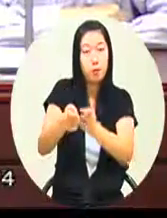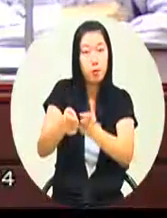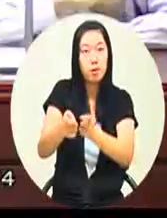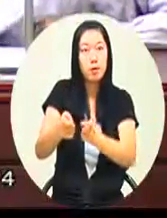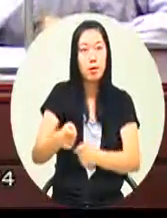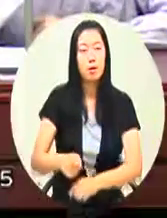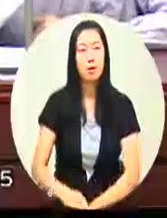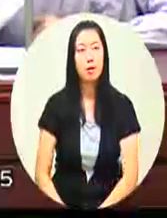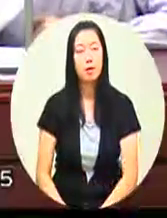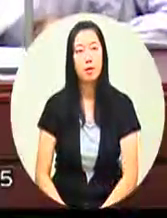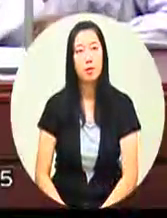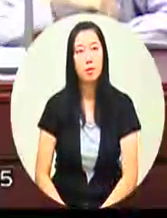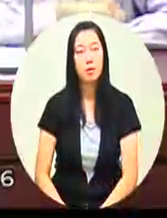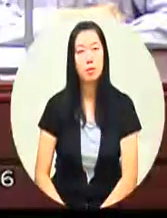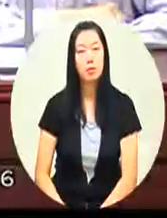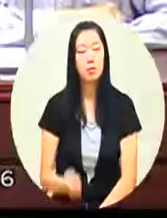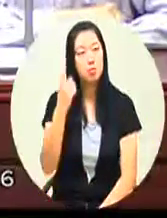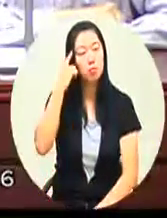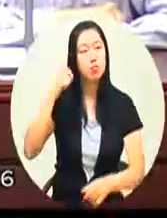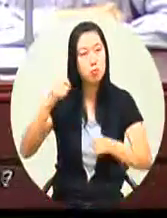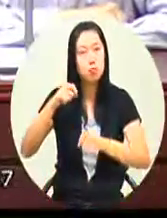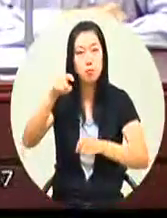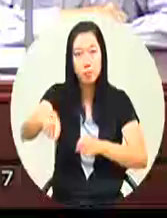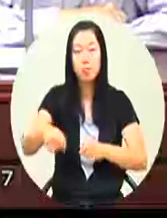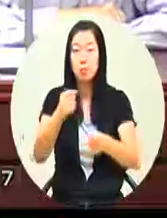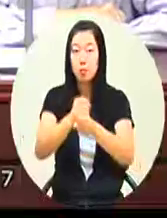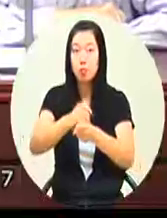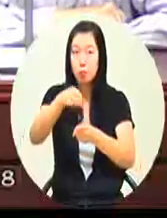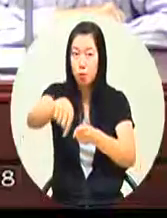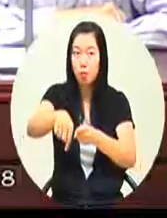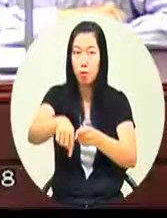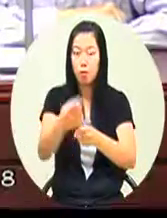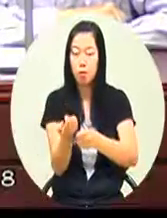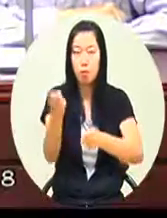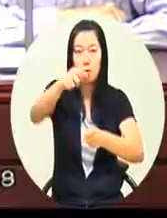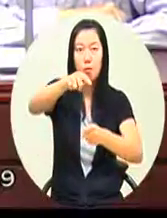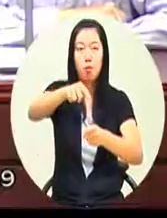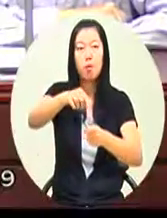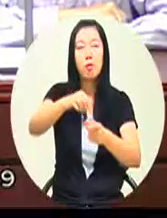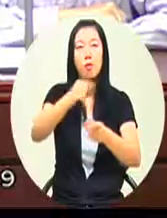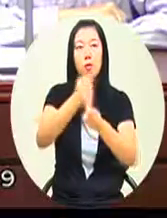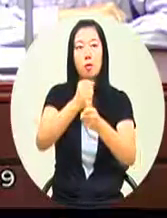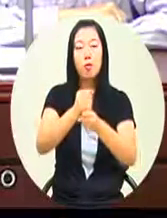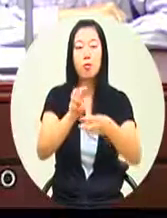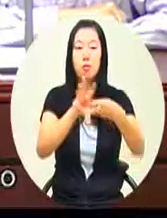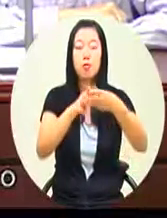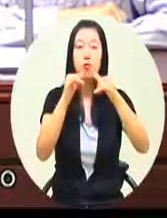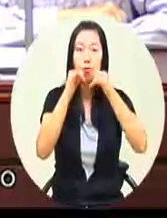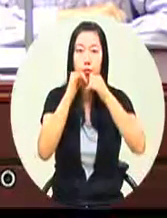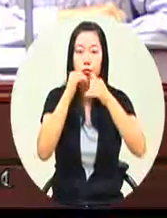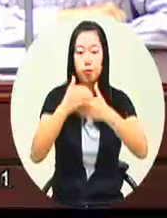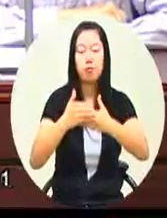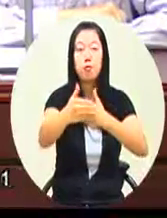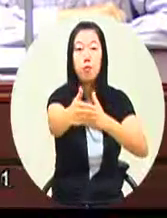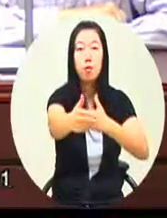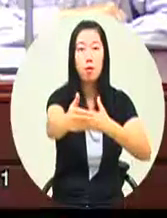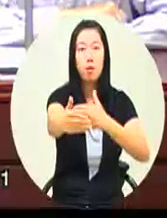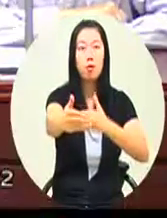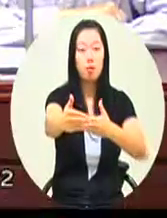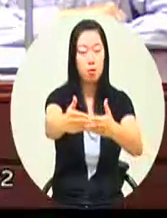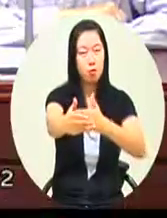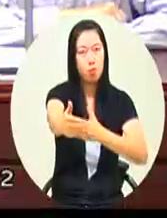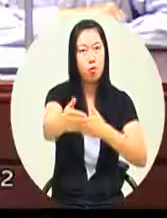后来遐， 因计划就是要先做到遐啦。啊，当然，为遐要去哩到咱的迄个残料遐，阁有一段真长的迄个距